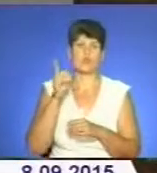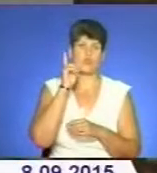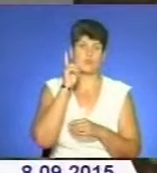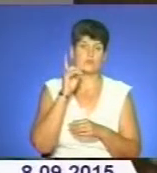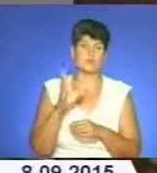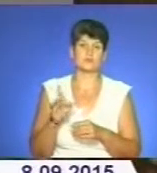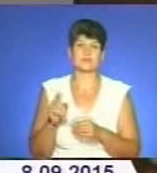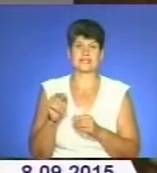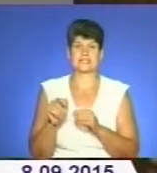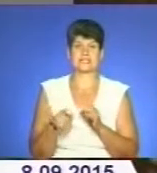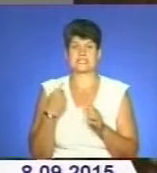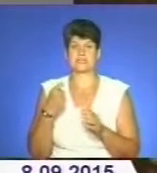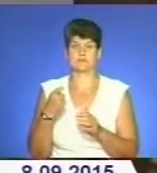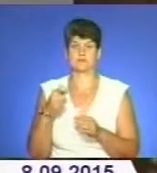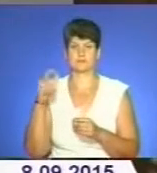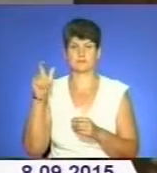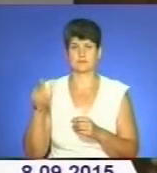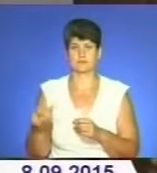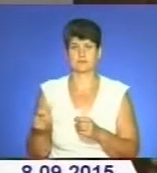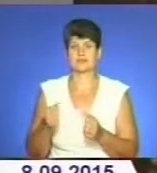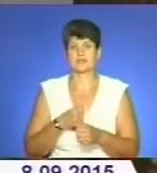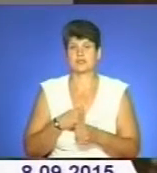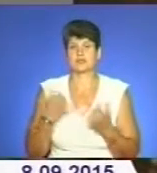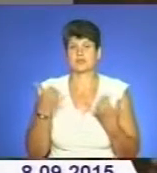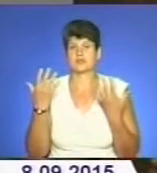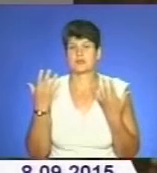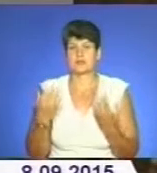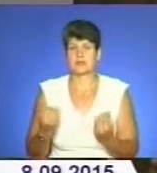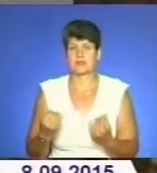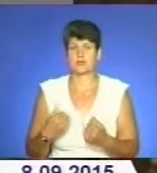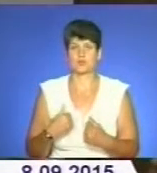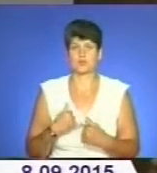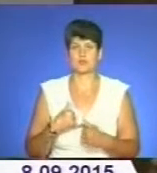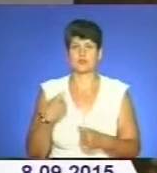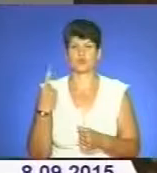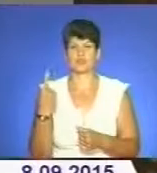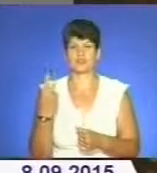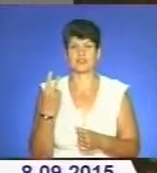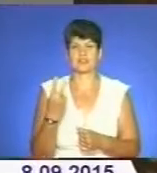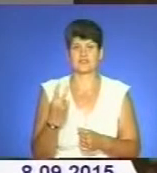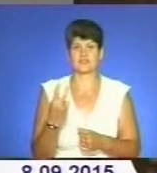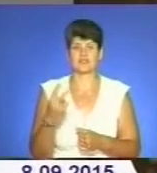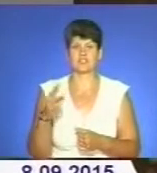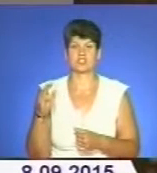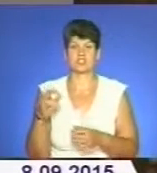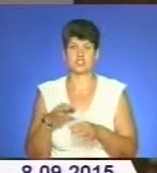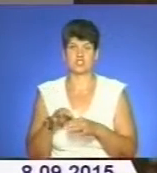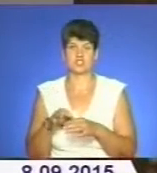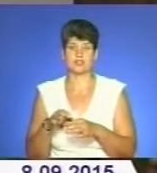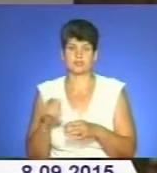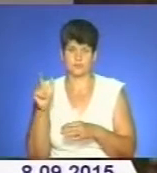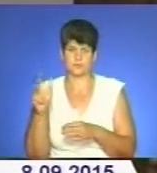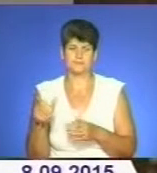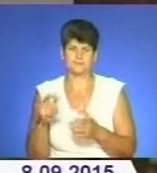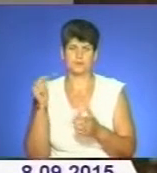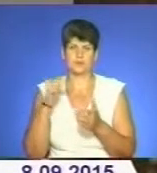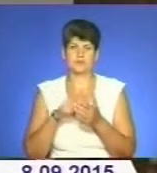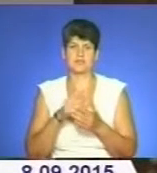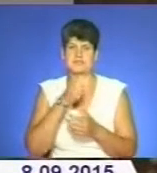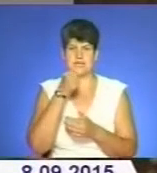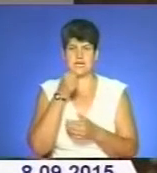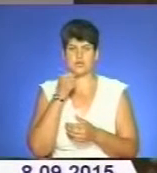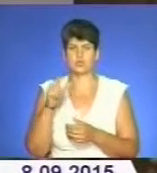тільки зачепити жертву. А на жаль, на сьогоднішній день у нас одна-дві жертви тільки через день попадаються. В основному це старші люди, так